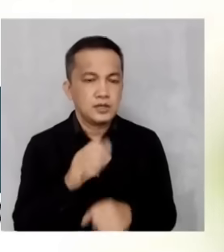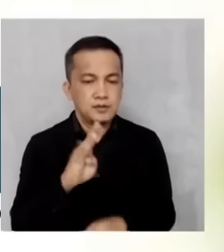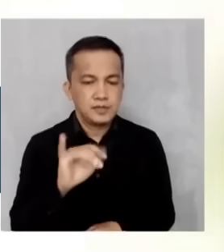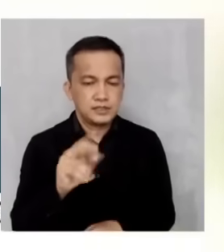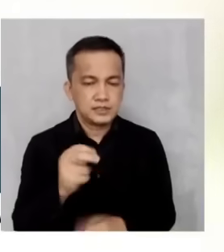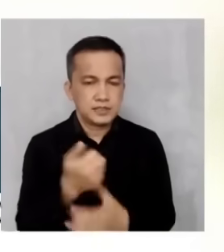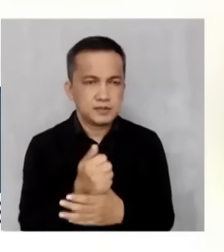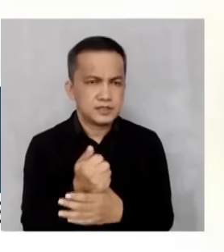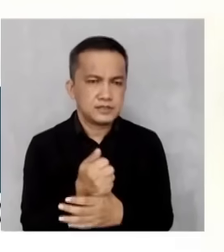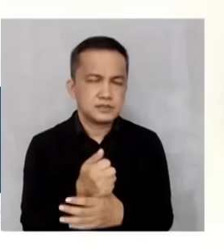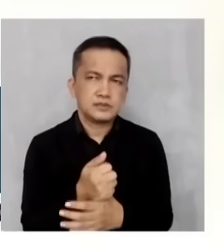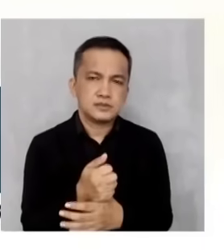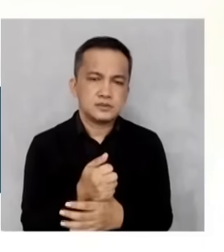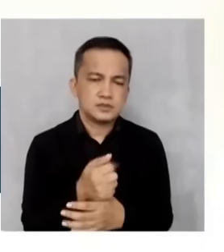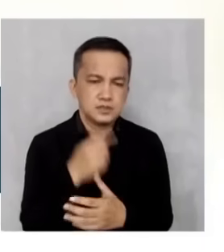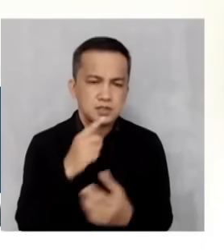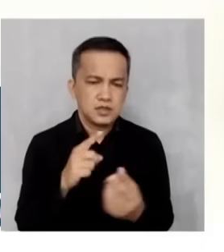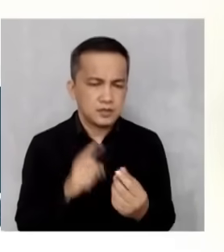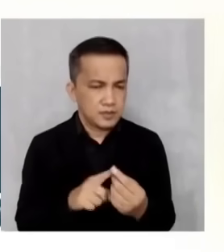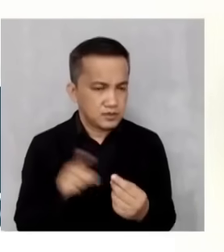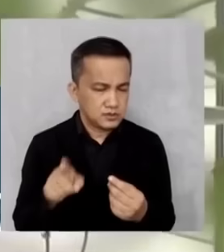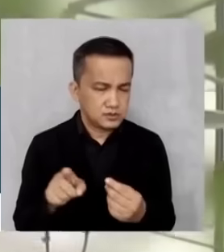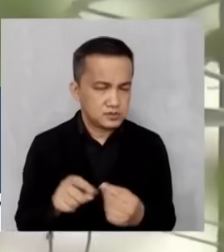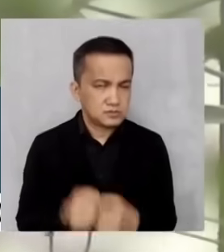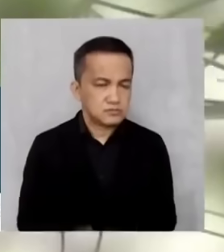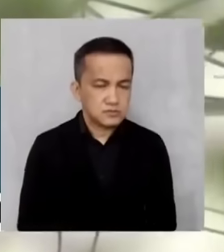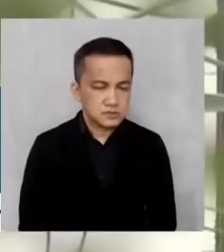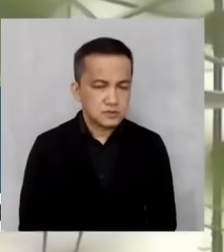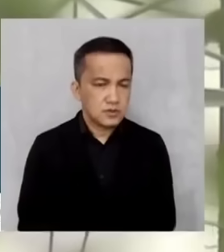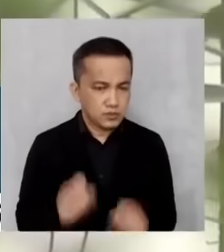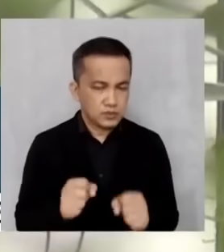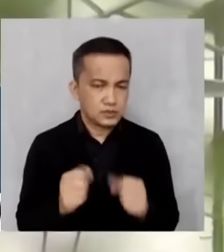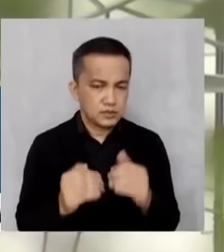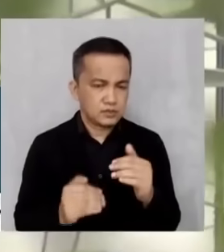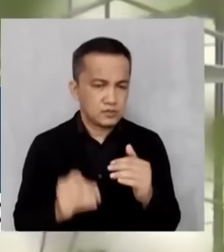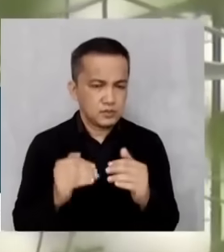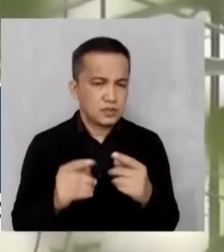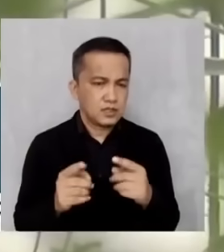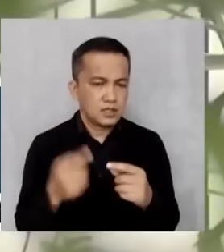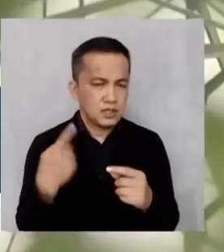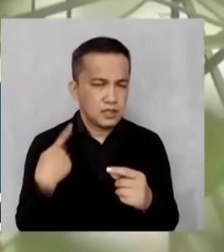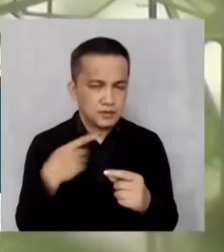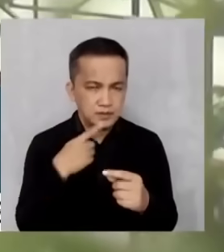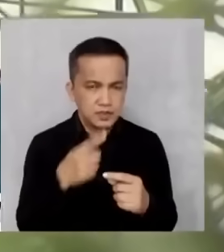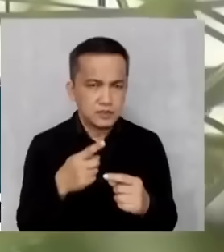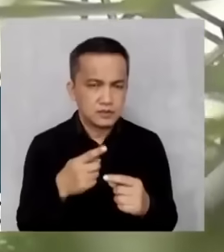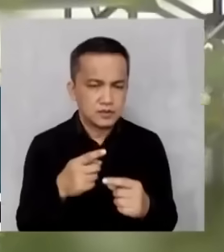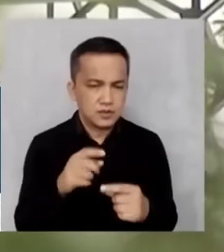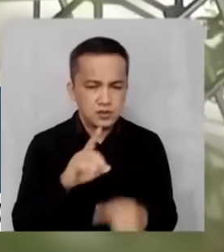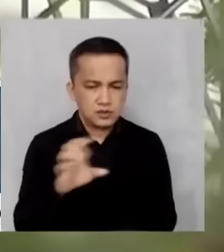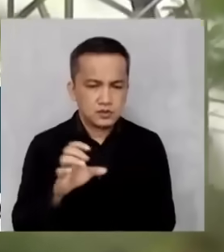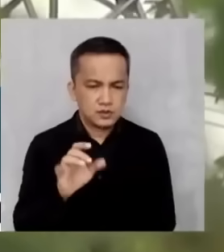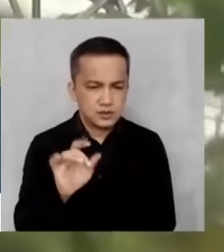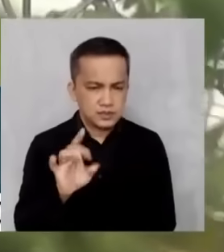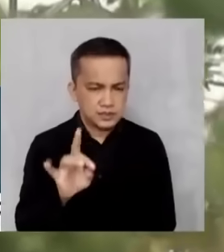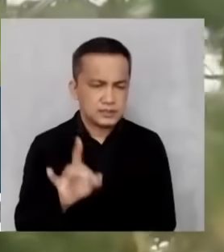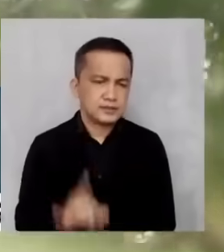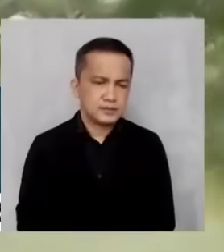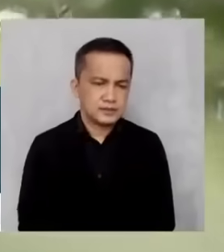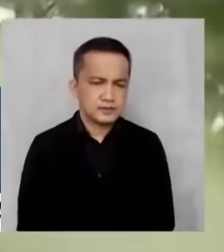about 70 millimeters of rainfall, po pwedeng umabot ang Angat Dam sa 180 meters,